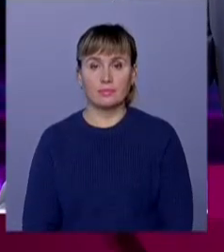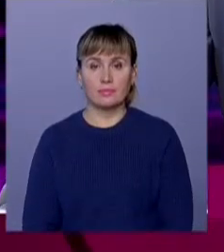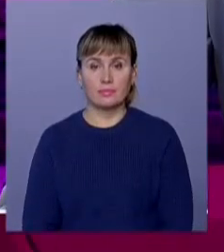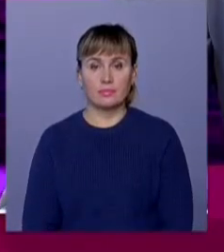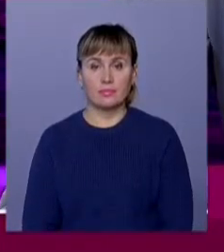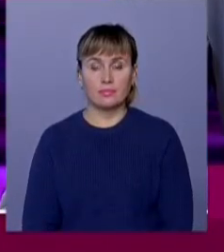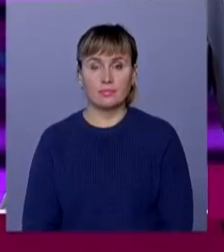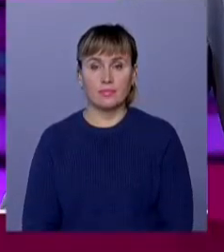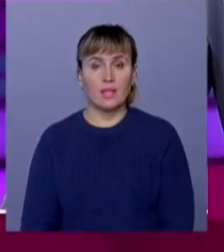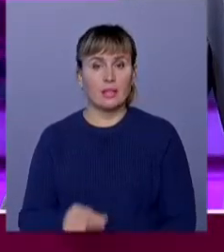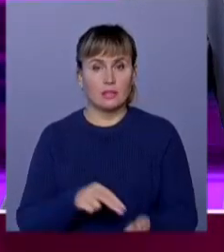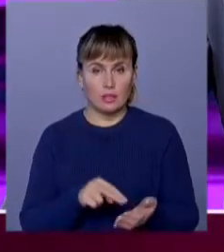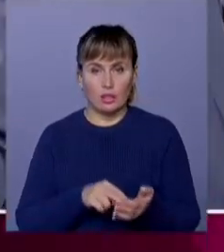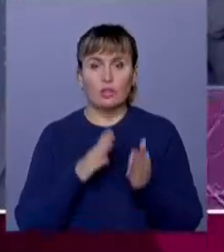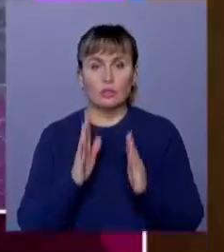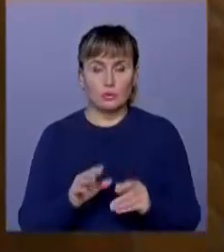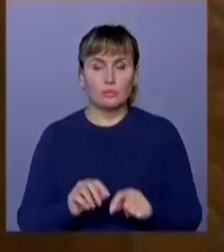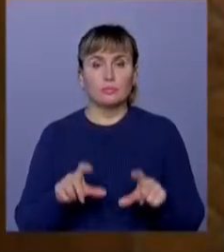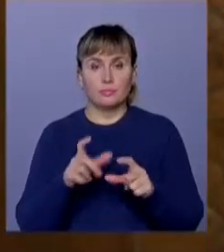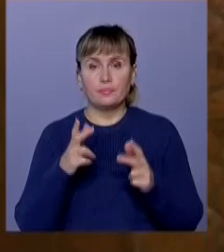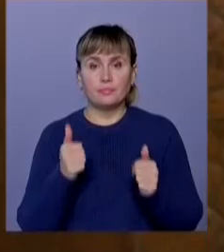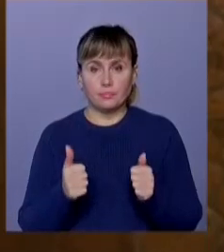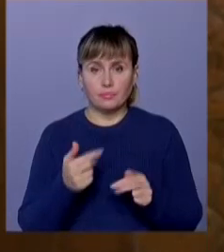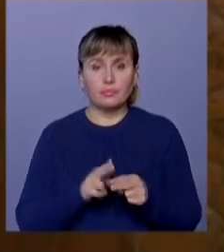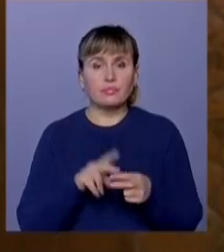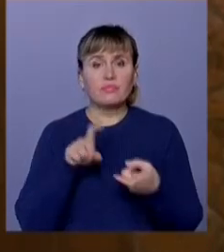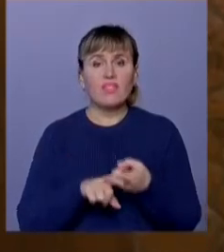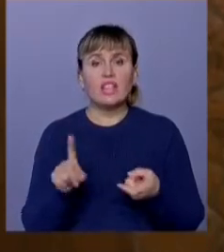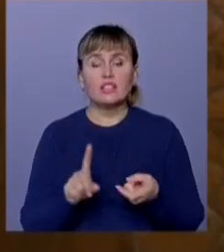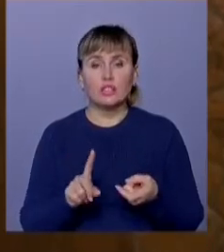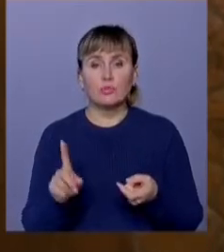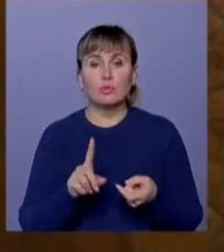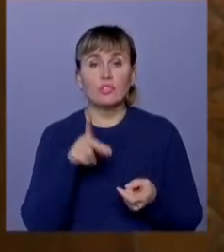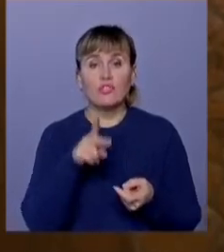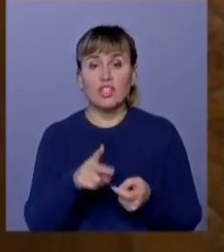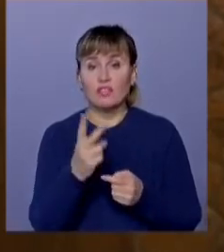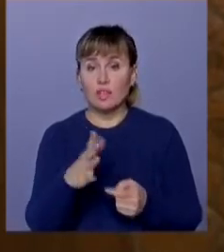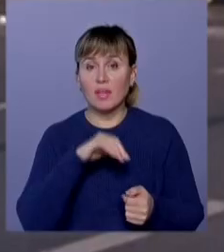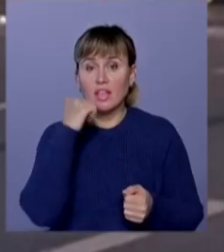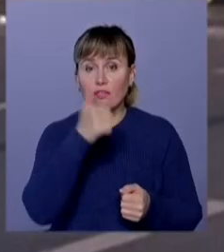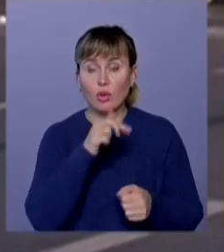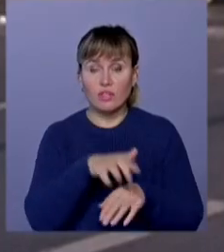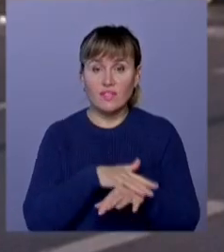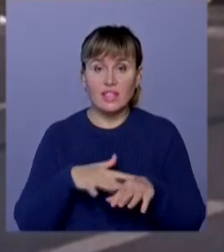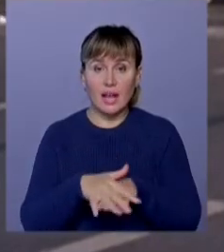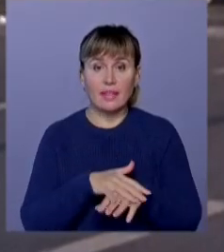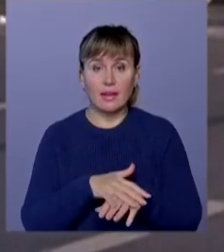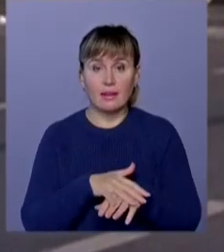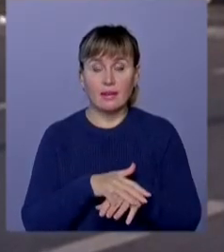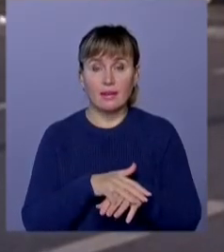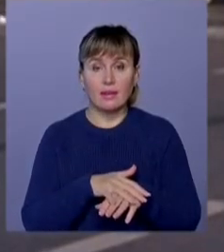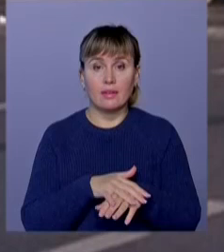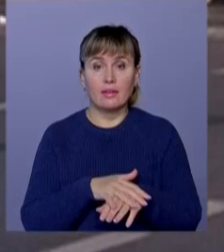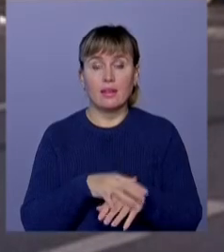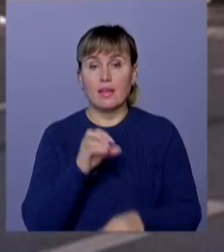Нет, безусловно, цены будут повышаться. И это еще связано с тем, что к 2025 году в